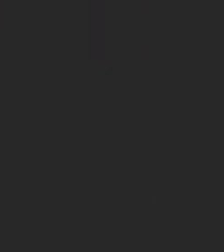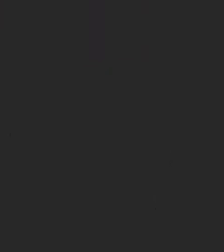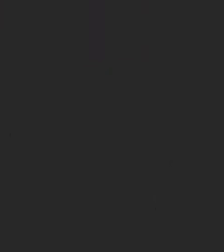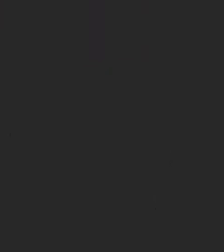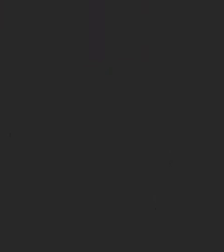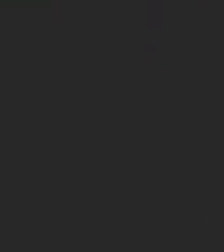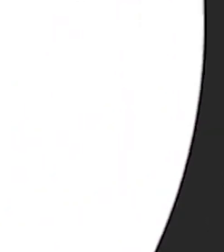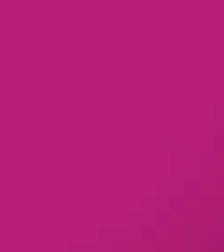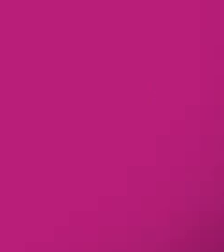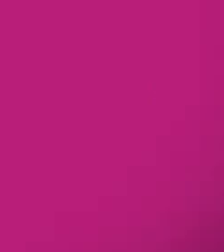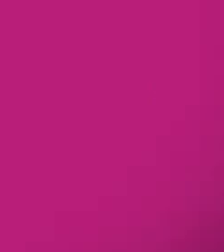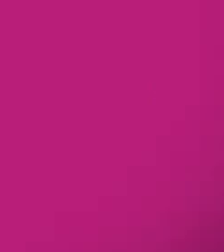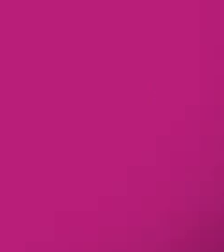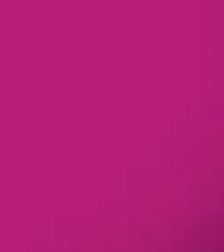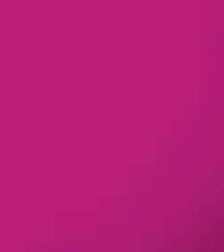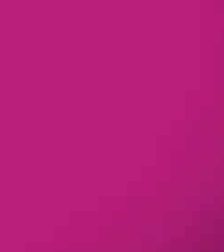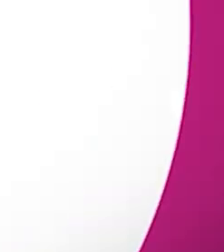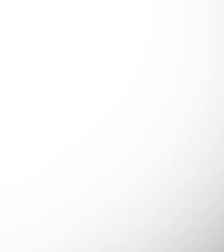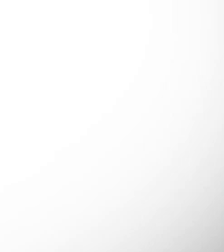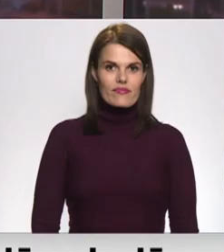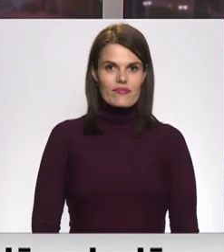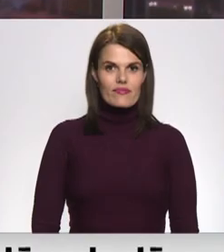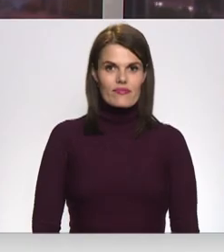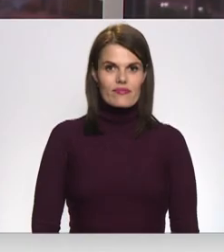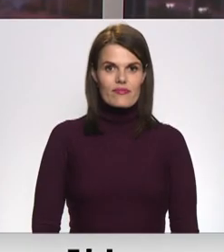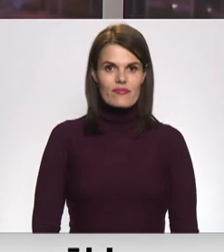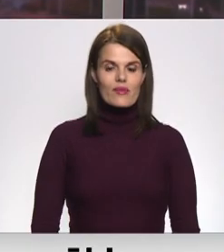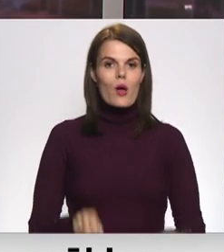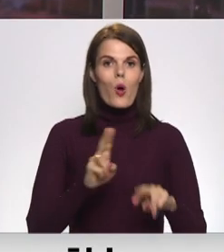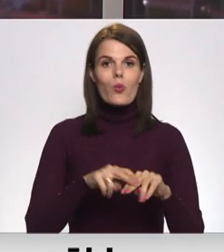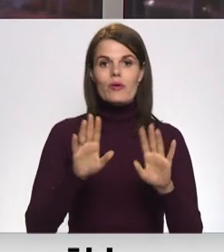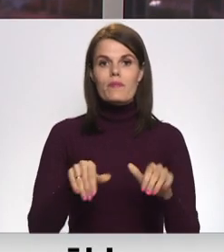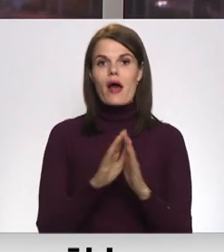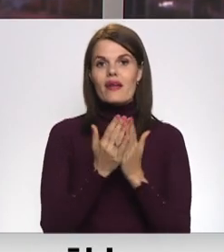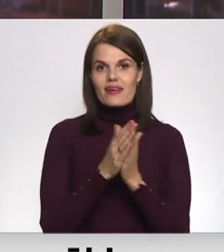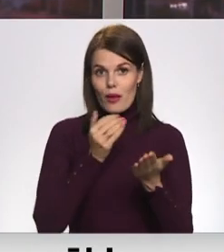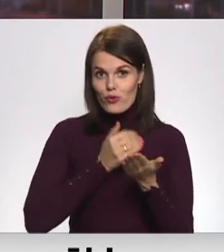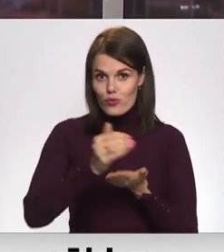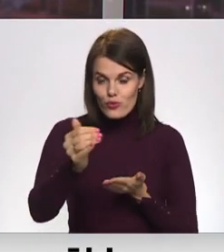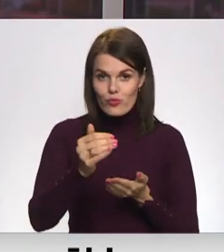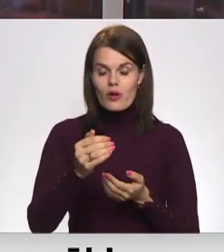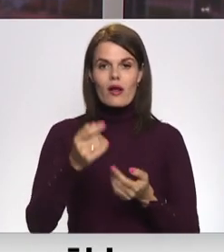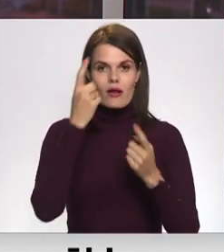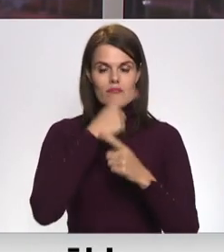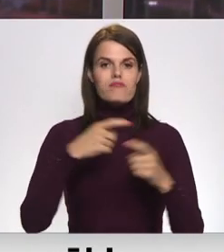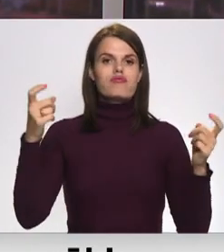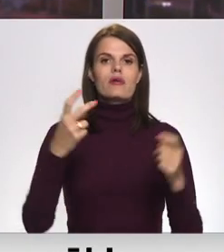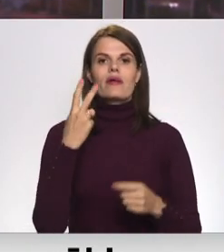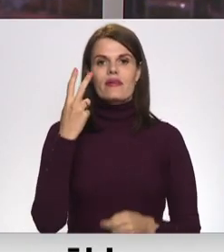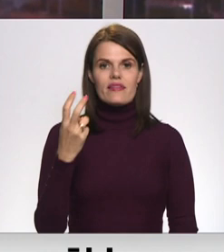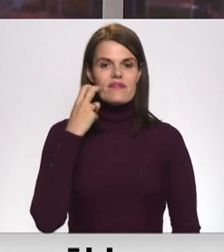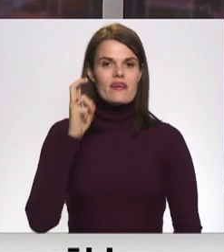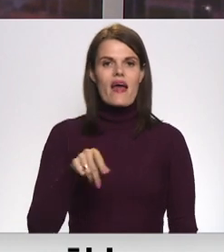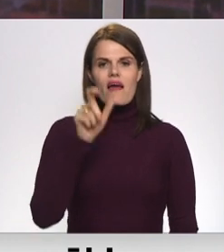Re, viss ēters ir te! Un par grāmatām turpinot, klajā nākusi divu